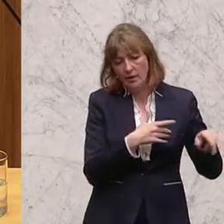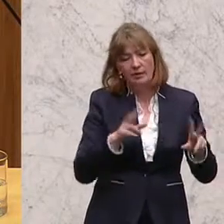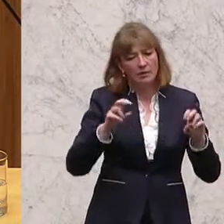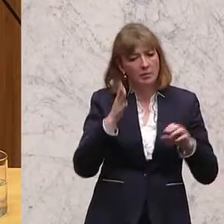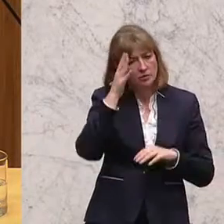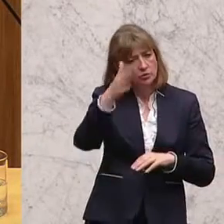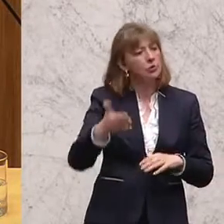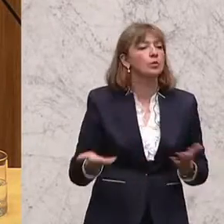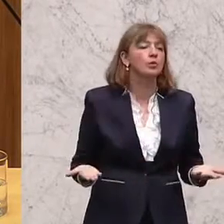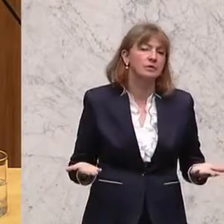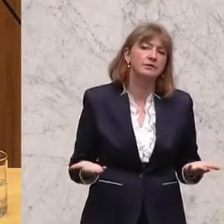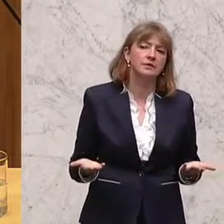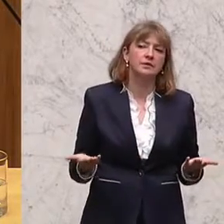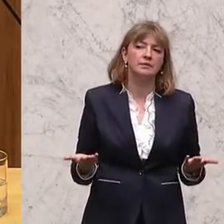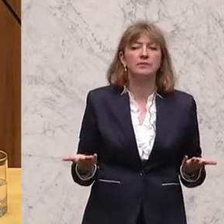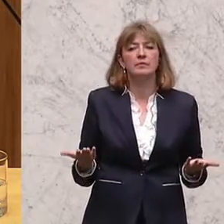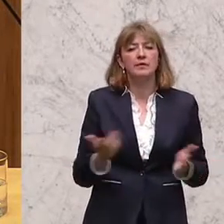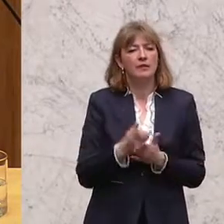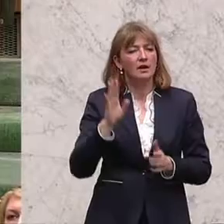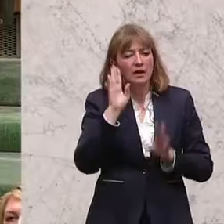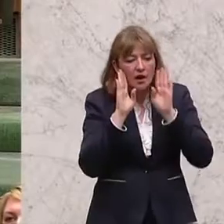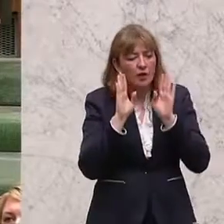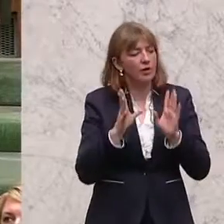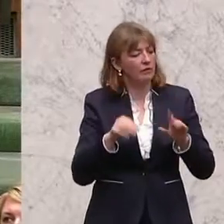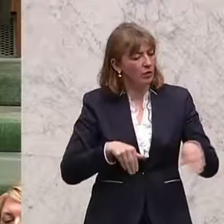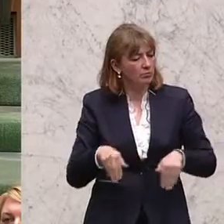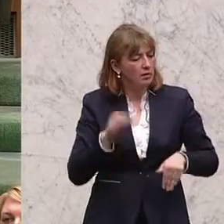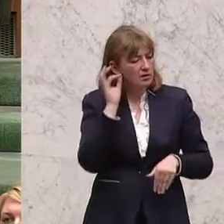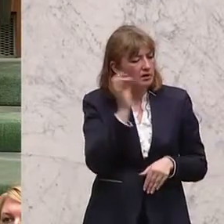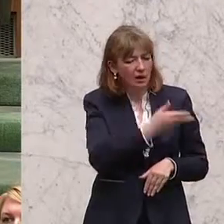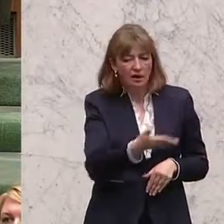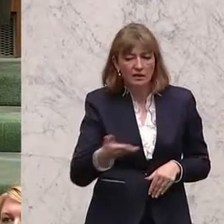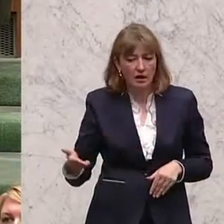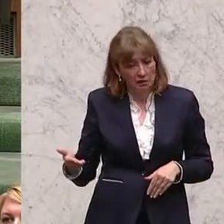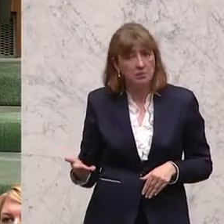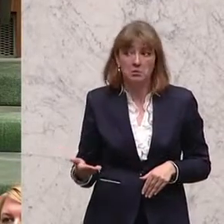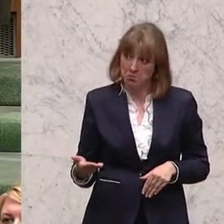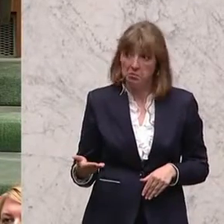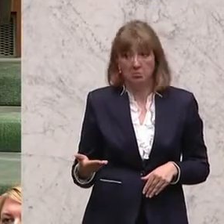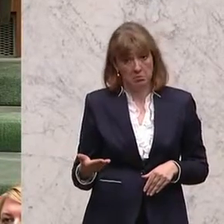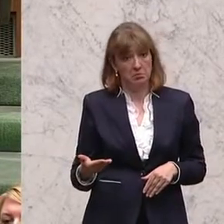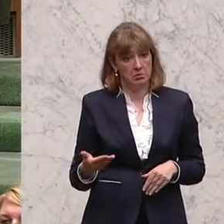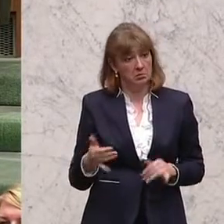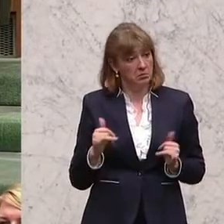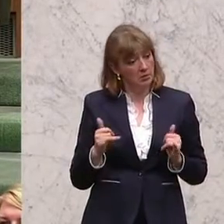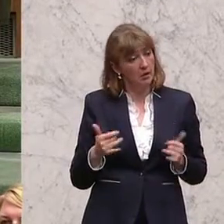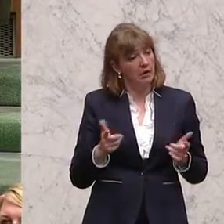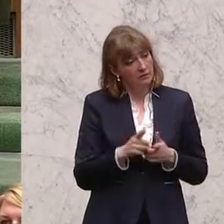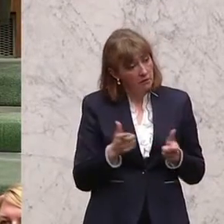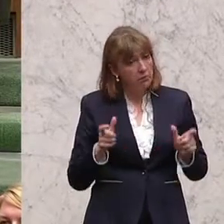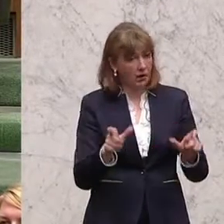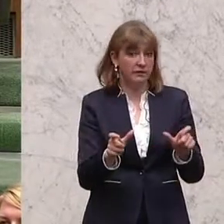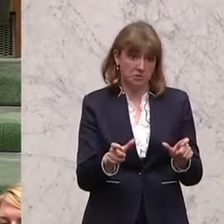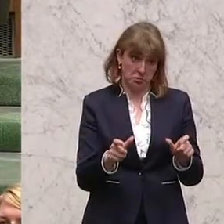betrifft. Ja, ich glaube, dass sowas wie Hearings von Ministerinnen und Ministern schon eine auch wirklich in Prävention